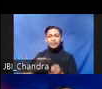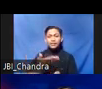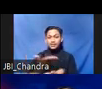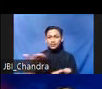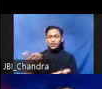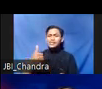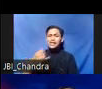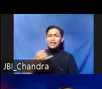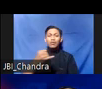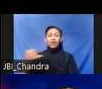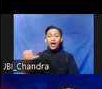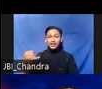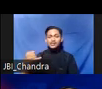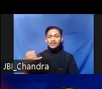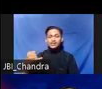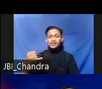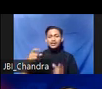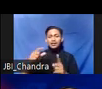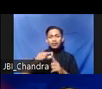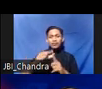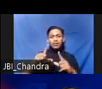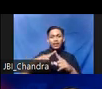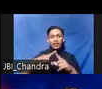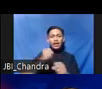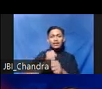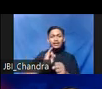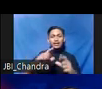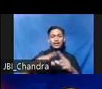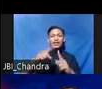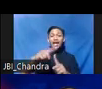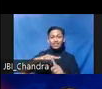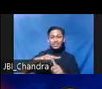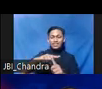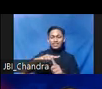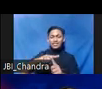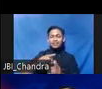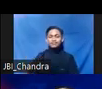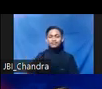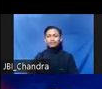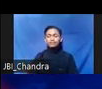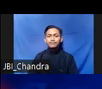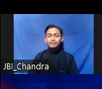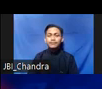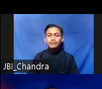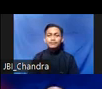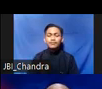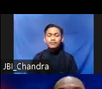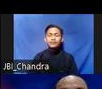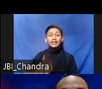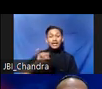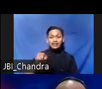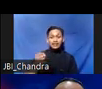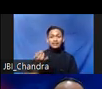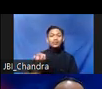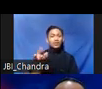ya teman-teman cantumkan Nanti secara otomatis akan ditampilkan di daftar pustakanya jadi akan lebih mudah